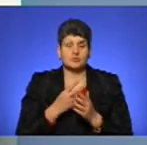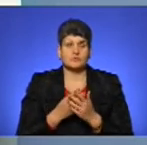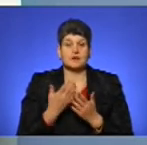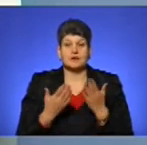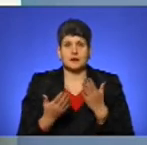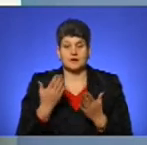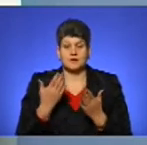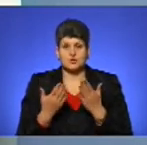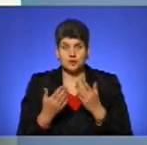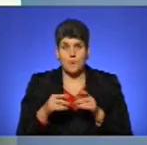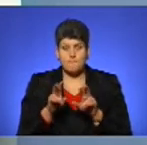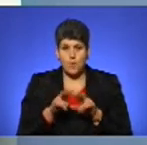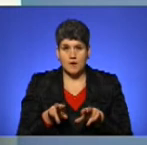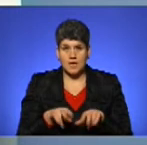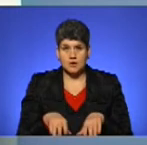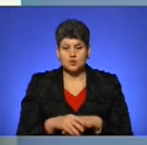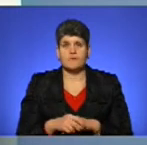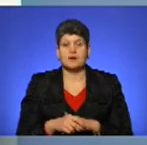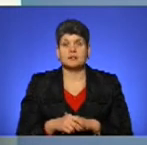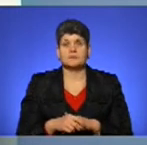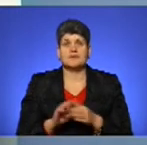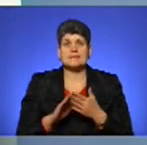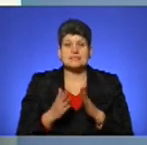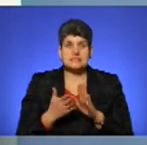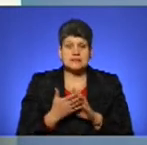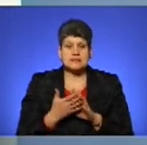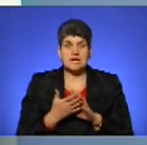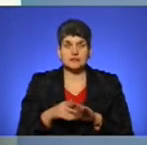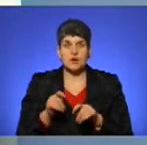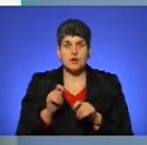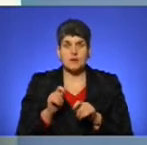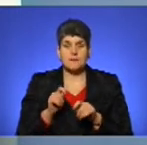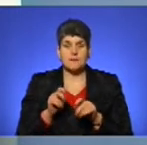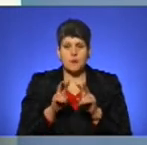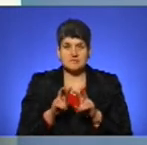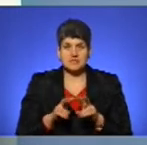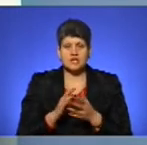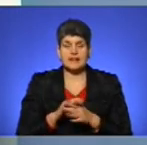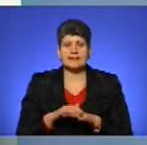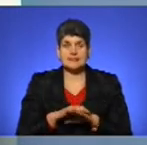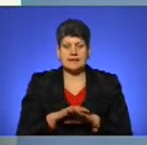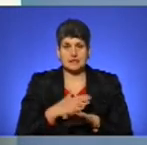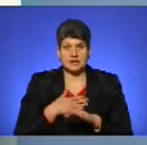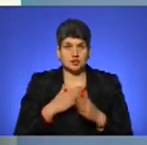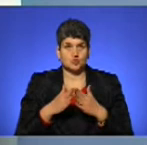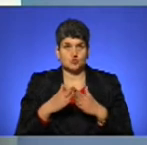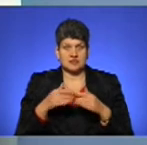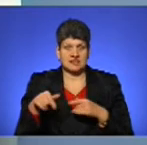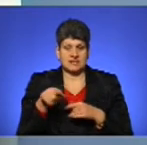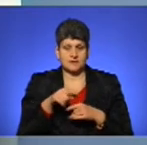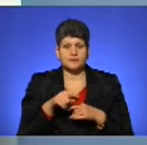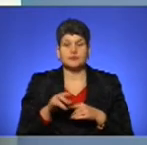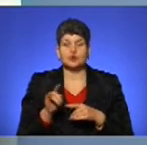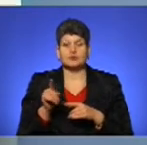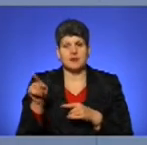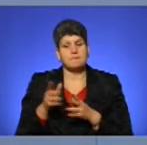якщо проаналізувати стан обстеження населення наших сусідів, то значно